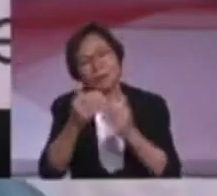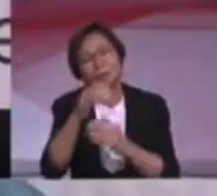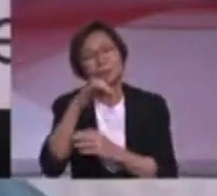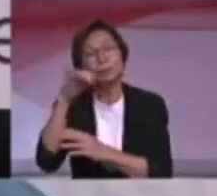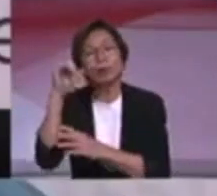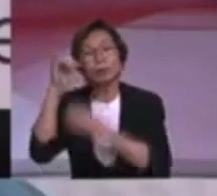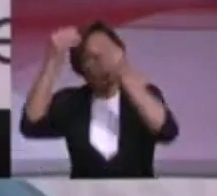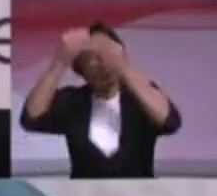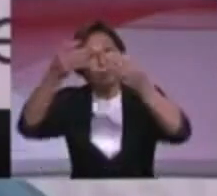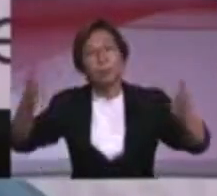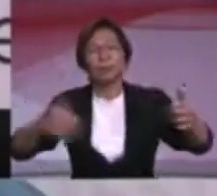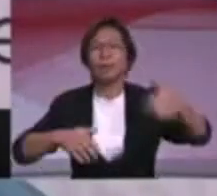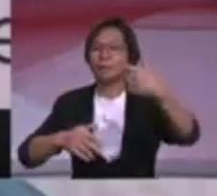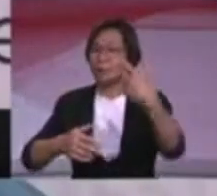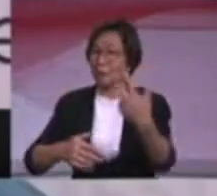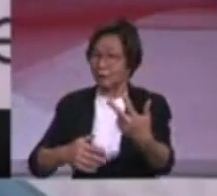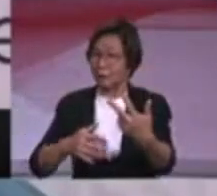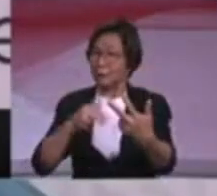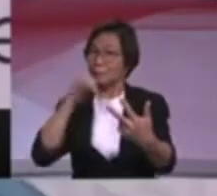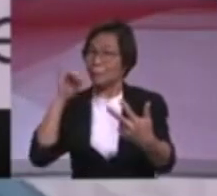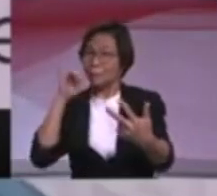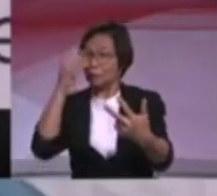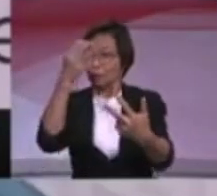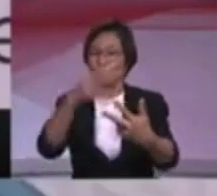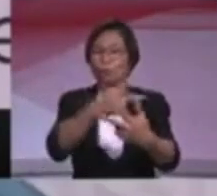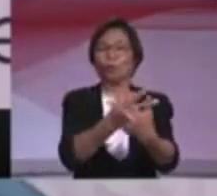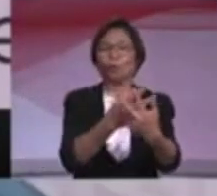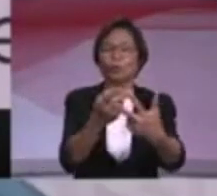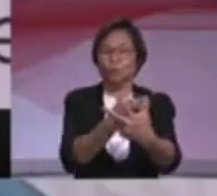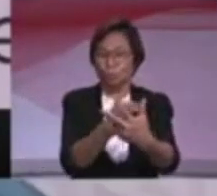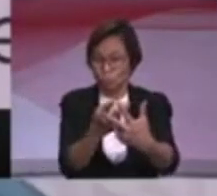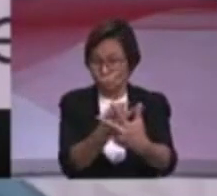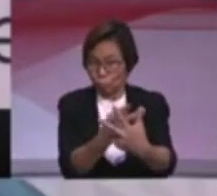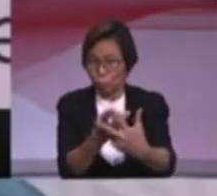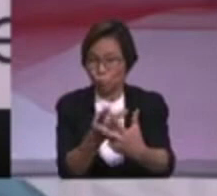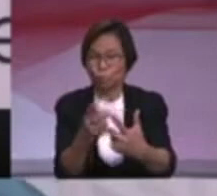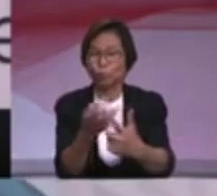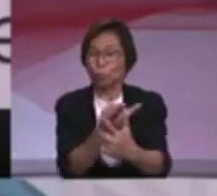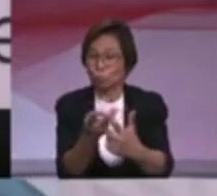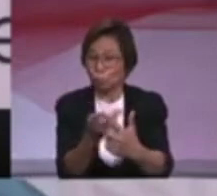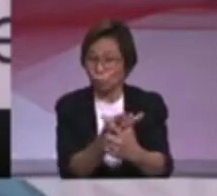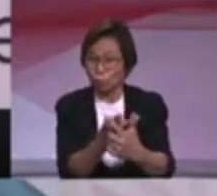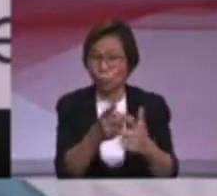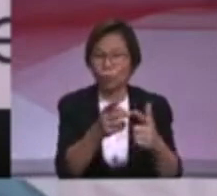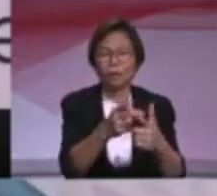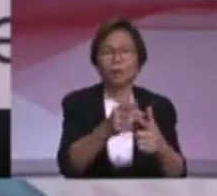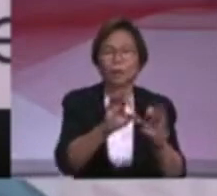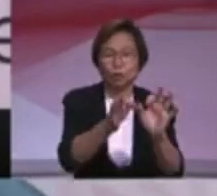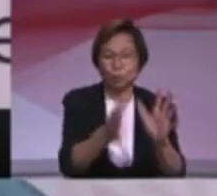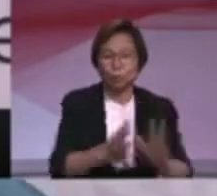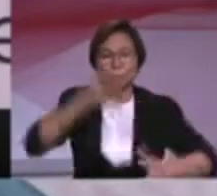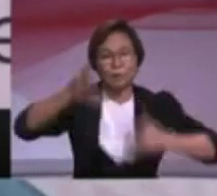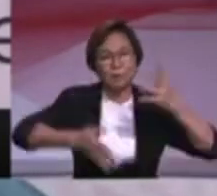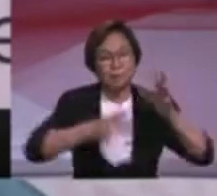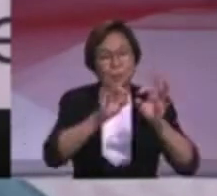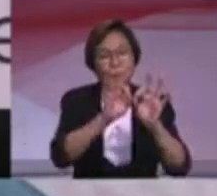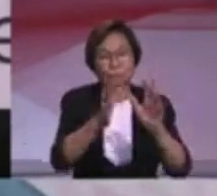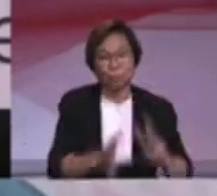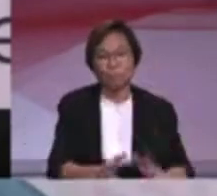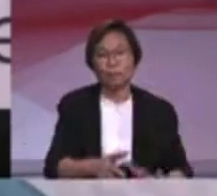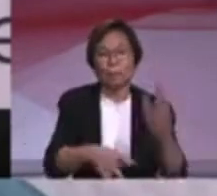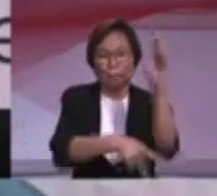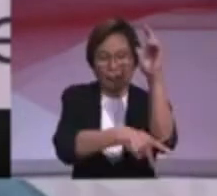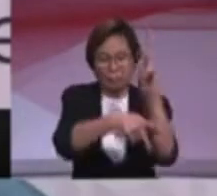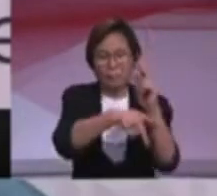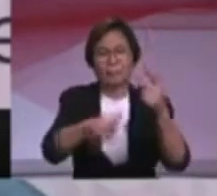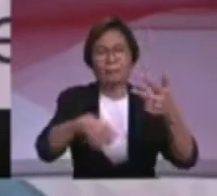Semalam saya maklumkan ada 3 kes, tapi 2 kes tu ia saringan, iaitu seorang juru bahasa isyarat di parlimen